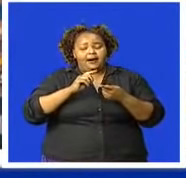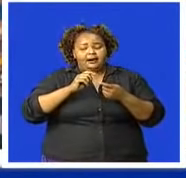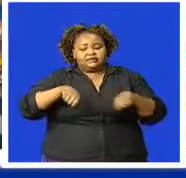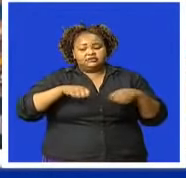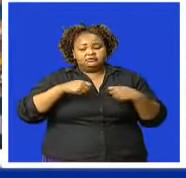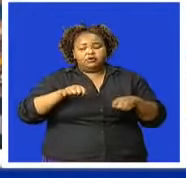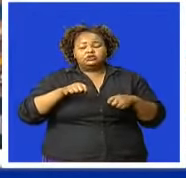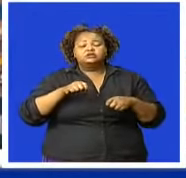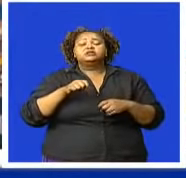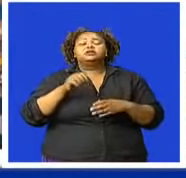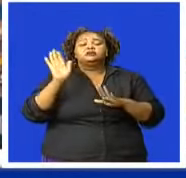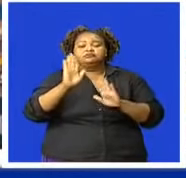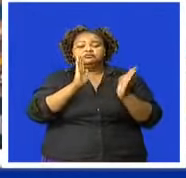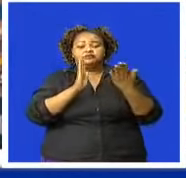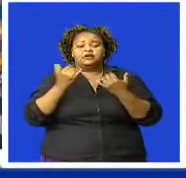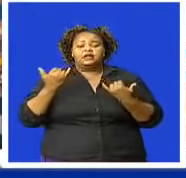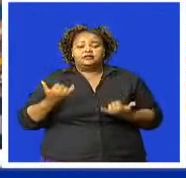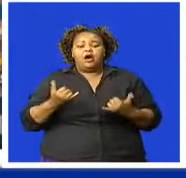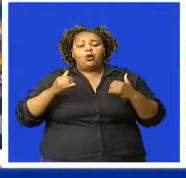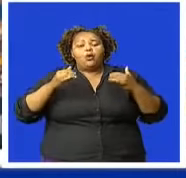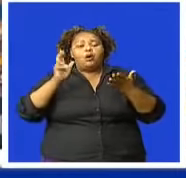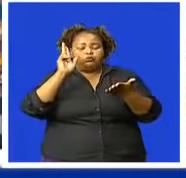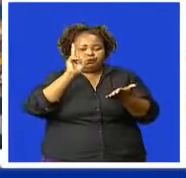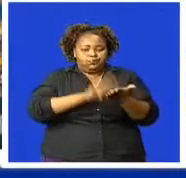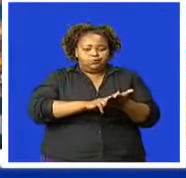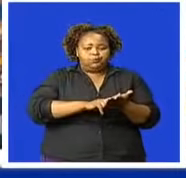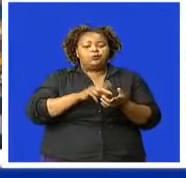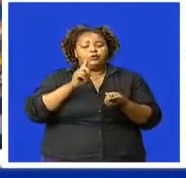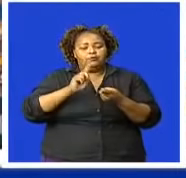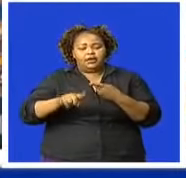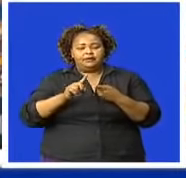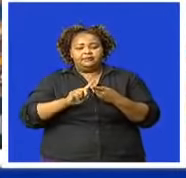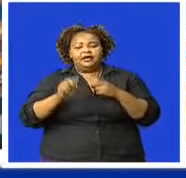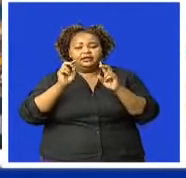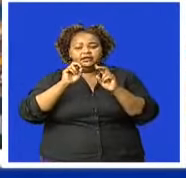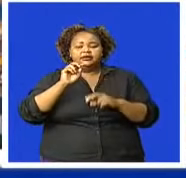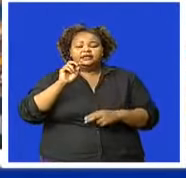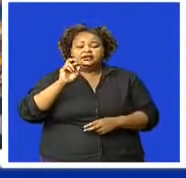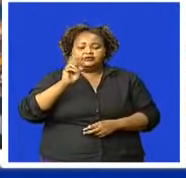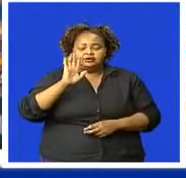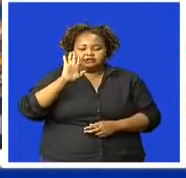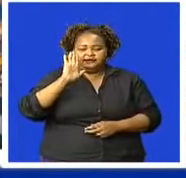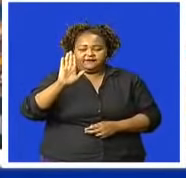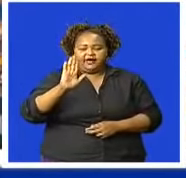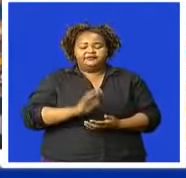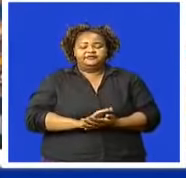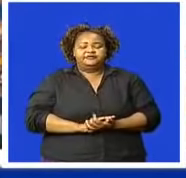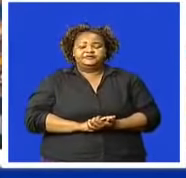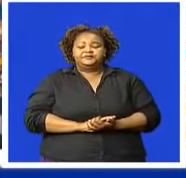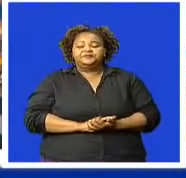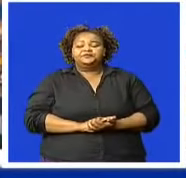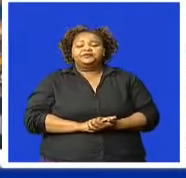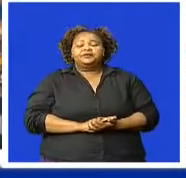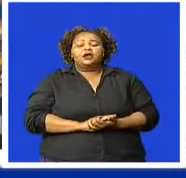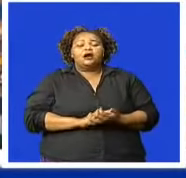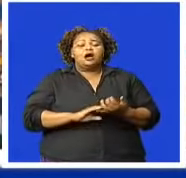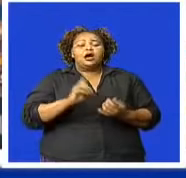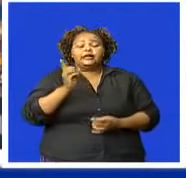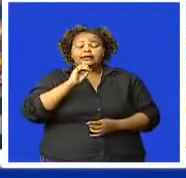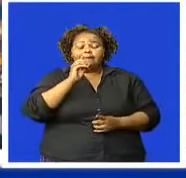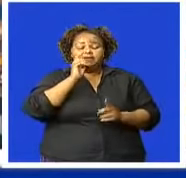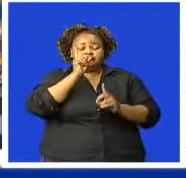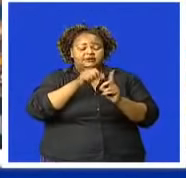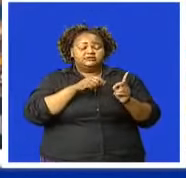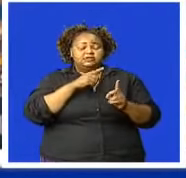njalo ngeminyaka. Dlamini lophindze abe ngumengameli walomdlalo lapha eVen uthi ke live leSwatini lidlale indzima